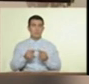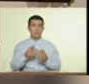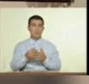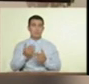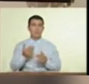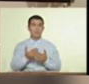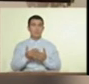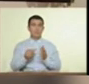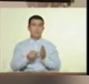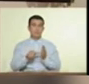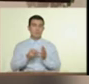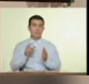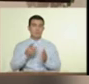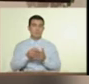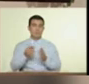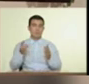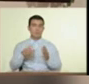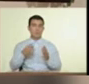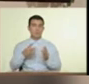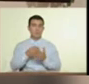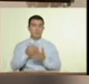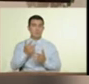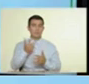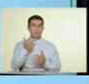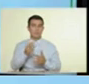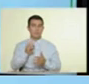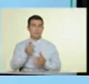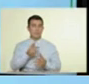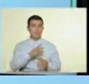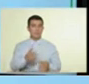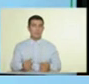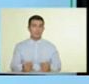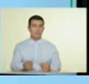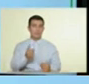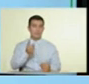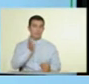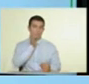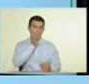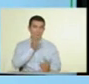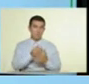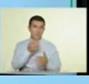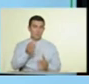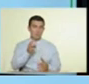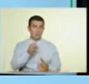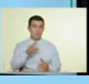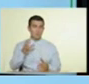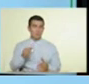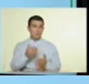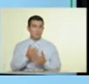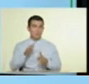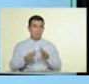massasi 6 kilogram. Tarvuzning massasi esa 3 kilogram. Demak, bitta qovoqning massasi 6 kilogram